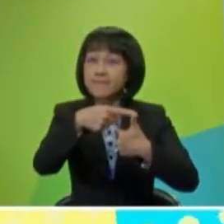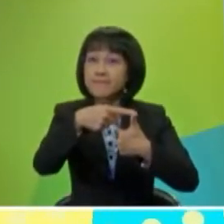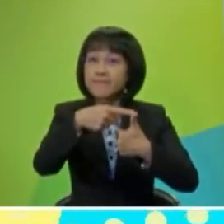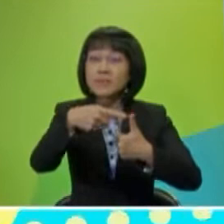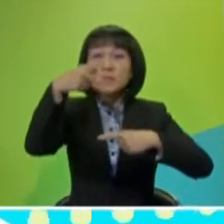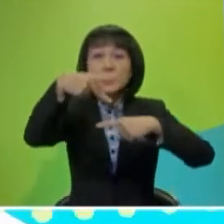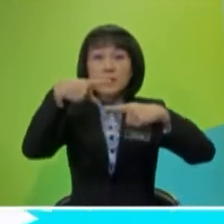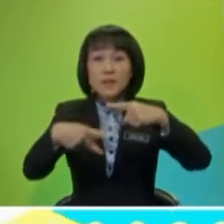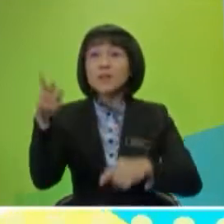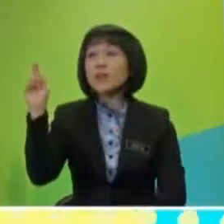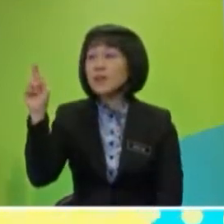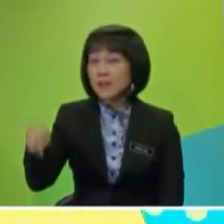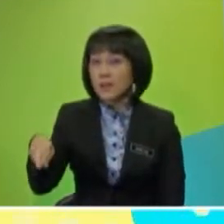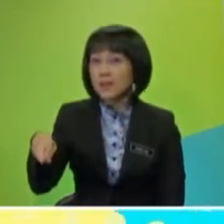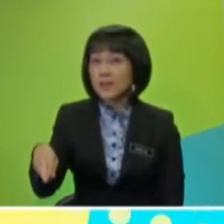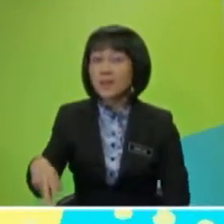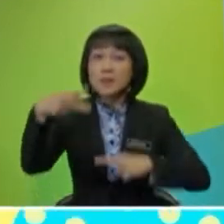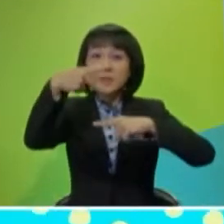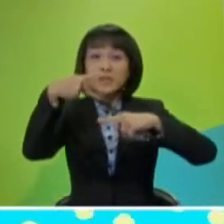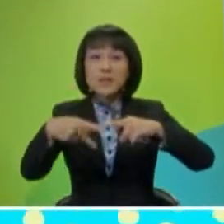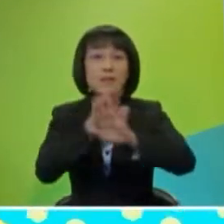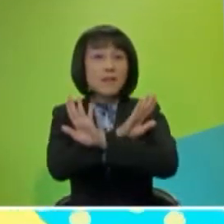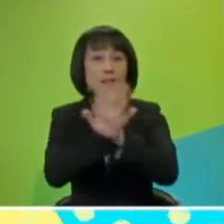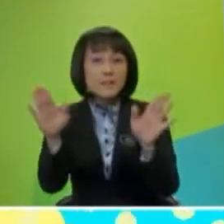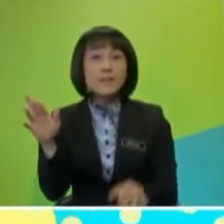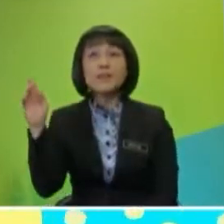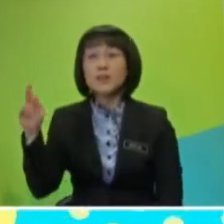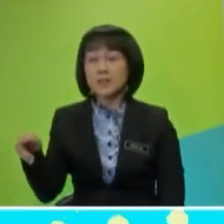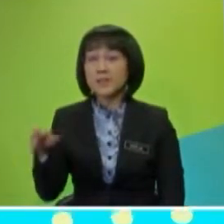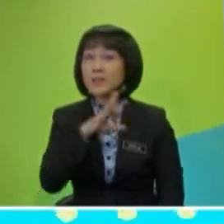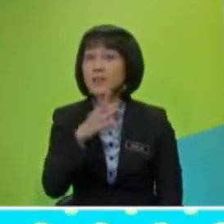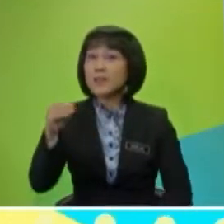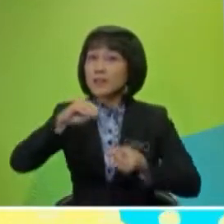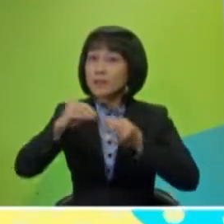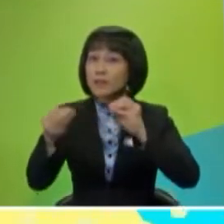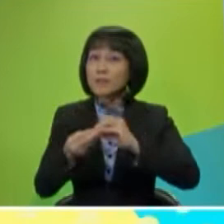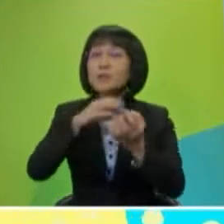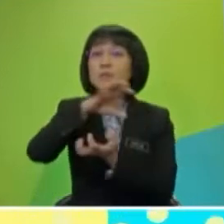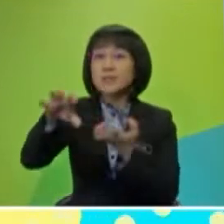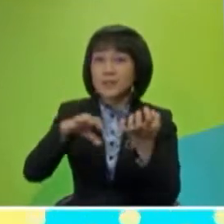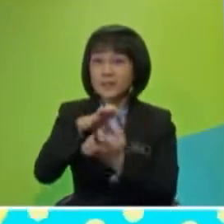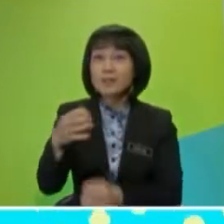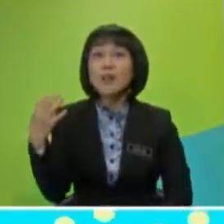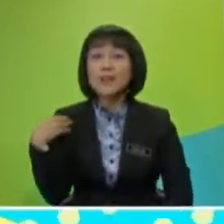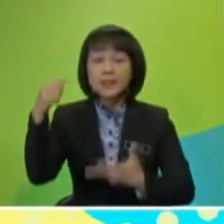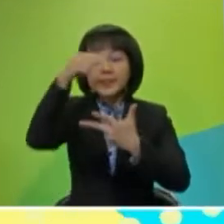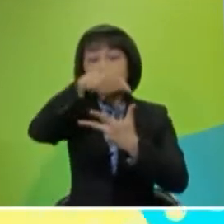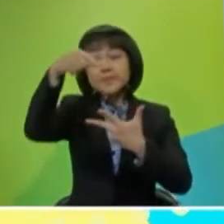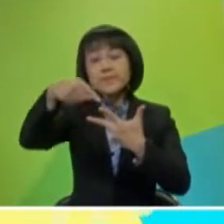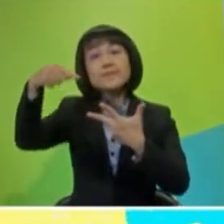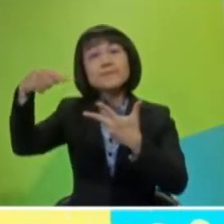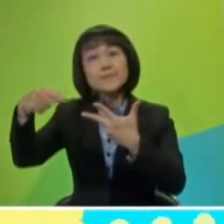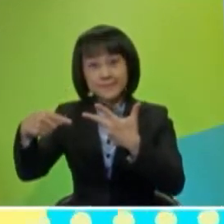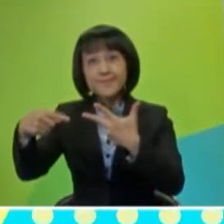Pecahan wajar, pecahan tidak wajar dan nombor bercampur. Yes, ada tiga jenis pecahan. Okey, pecahan wajar, pecahan tak wajar